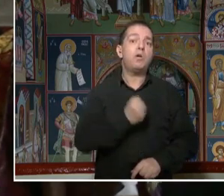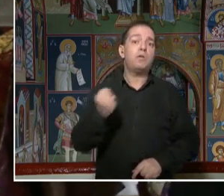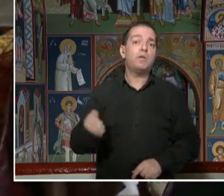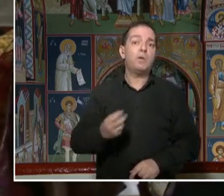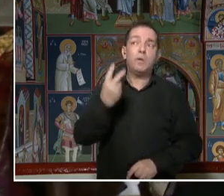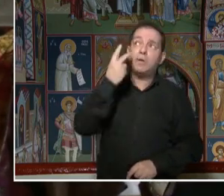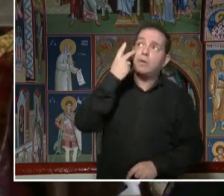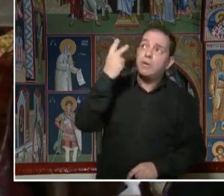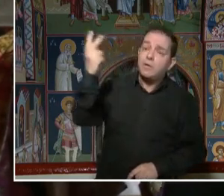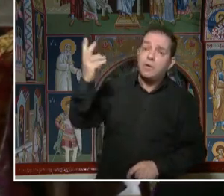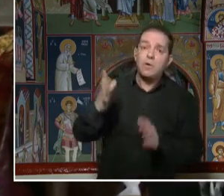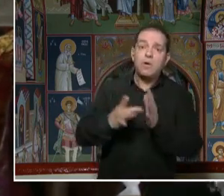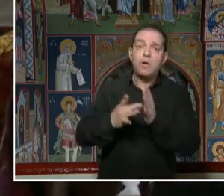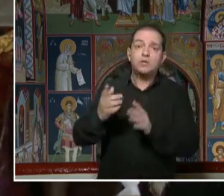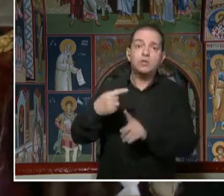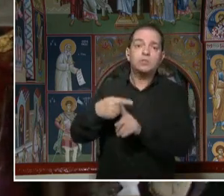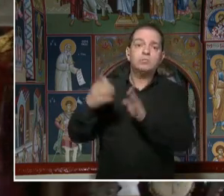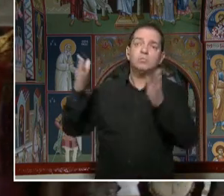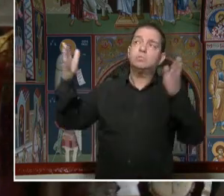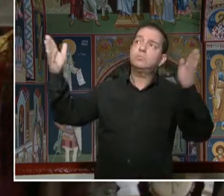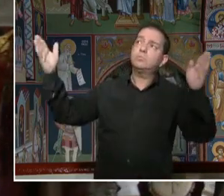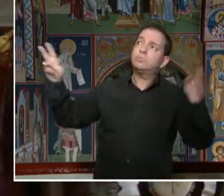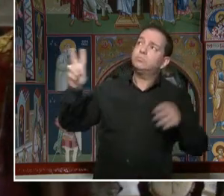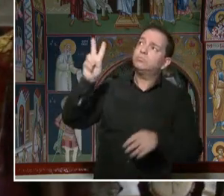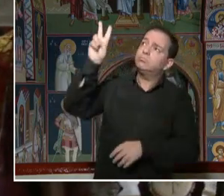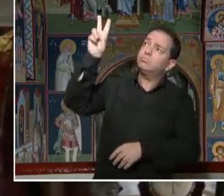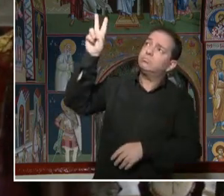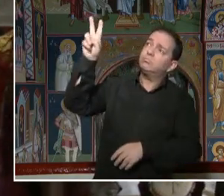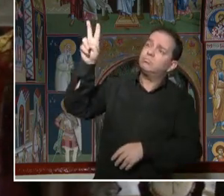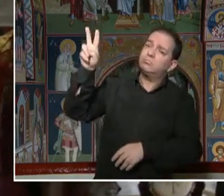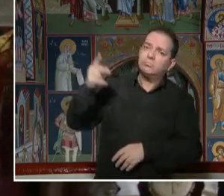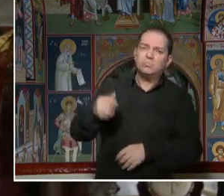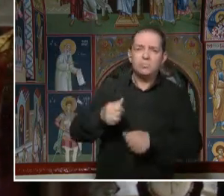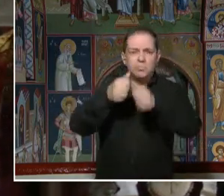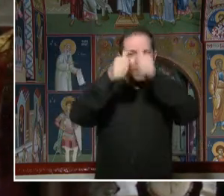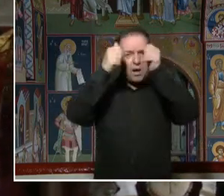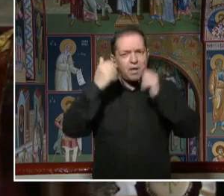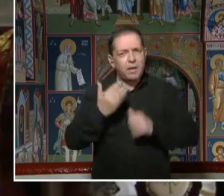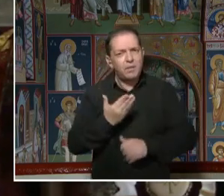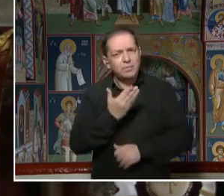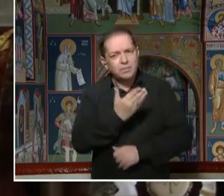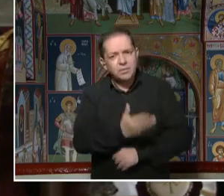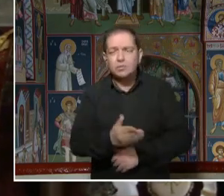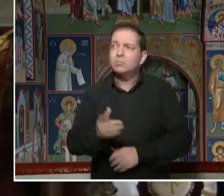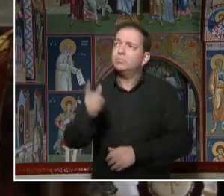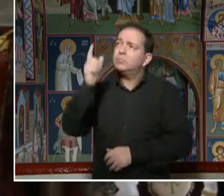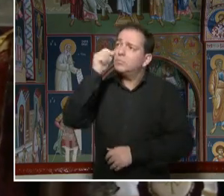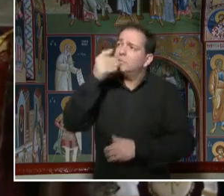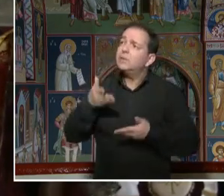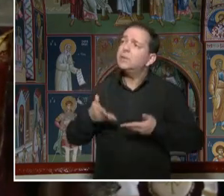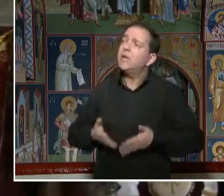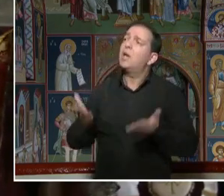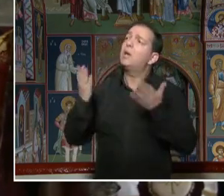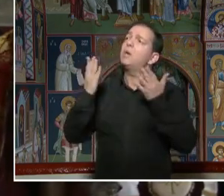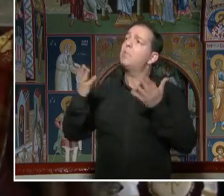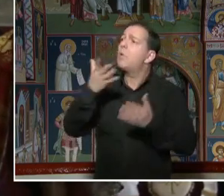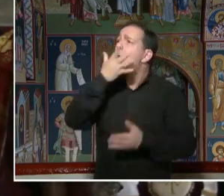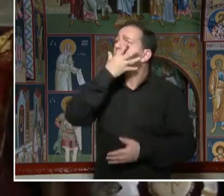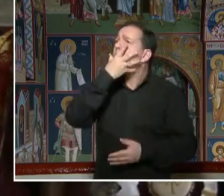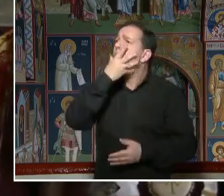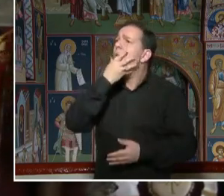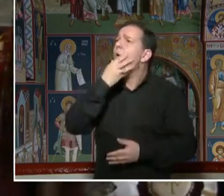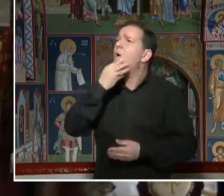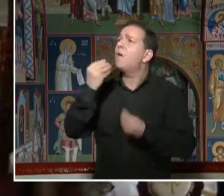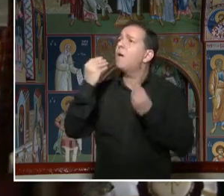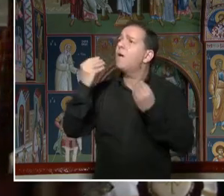Σταυρό. Αναφωνούσε σύμφωνα με τον Ιερό Υμνογράφο: «Υιέ μου, πού το κάλος έδι